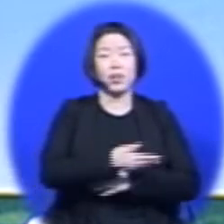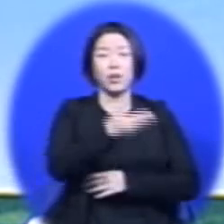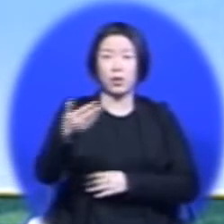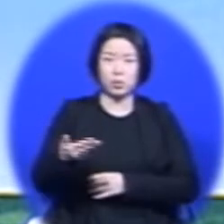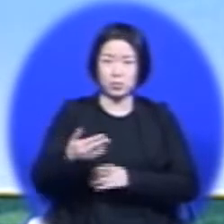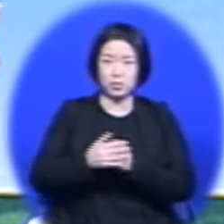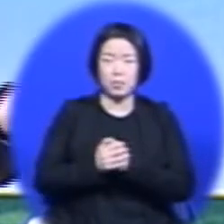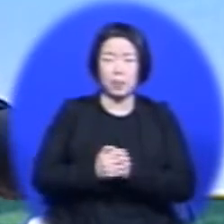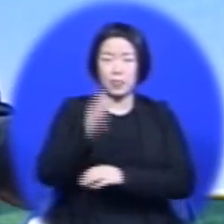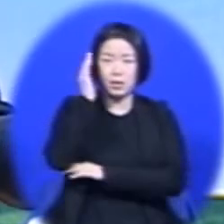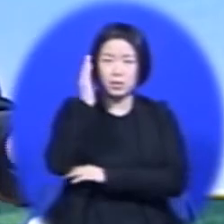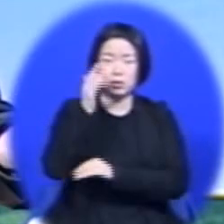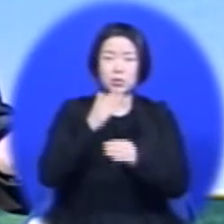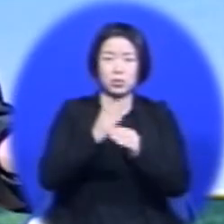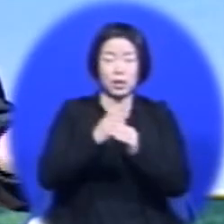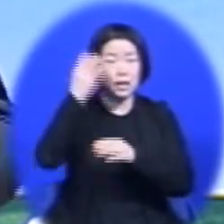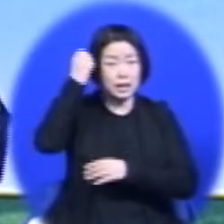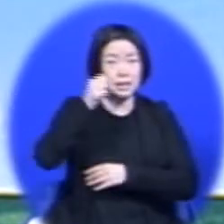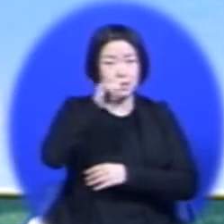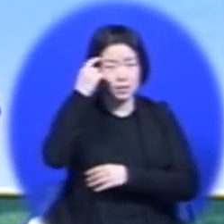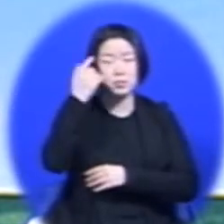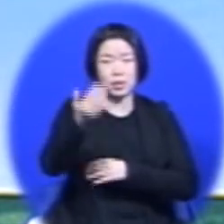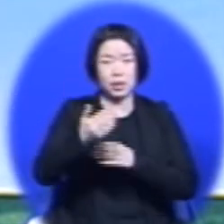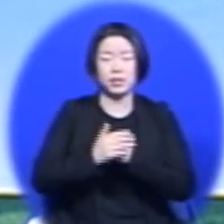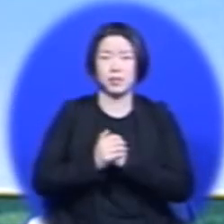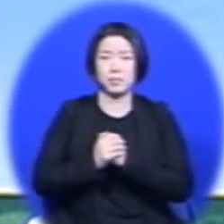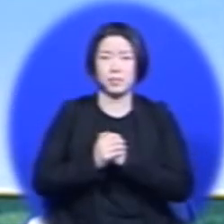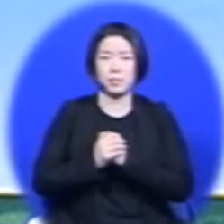여러분들은 설교 중에 기억나는 거 있습니까?